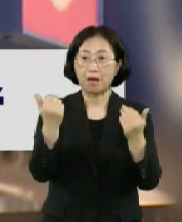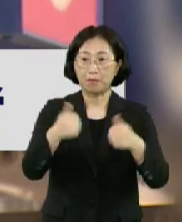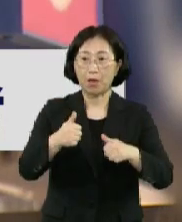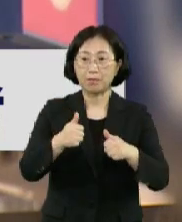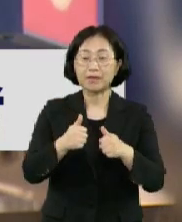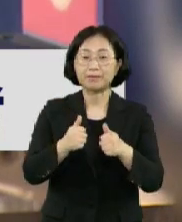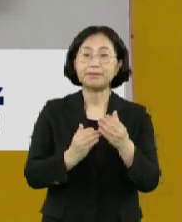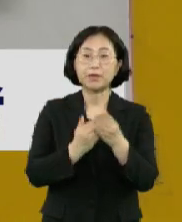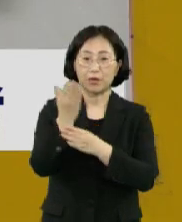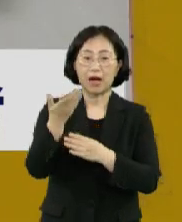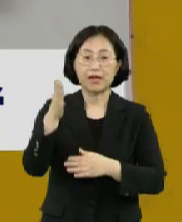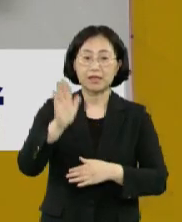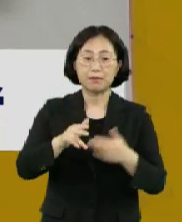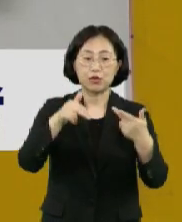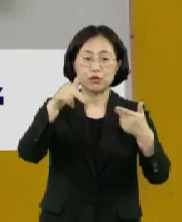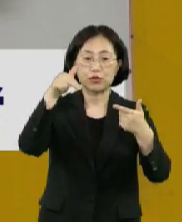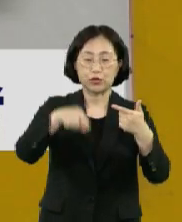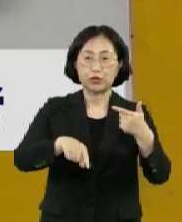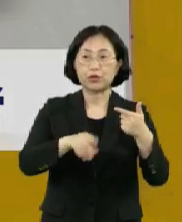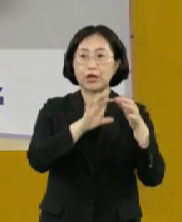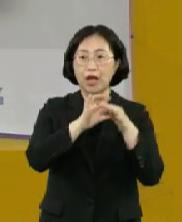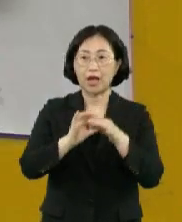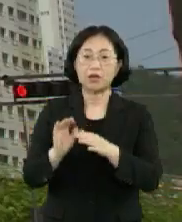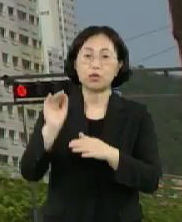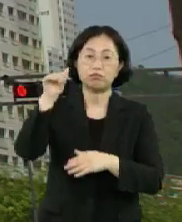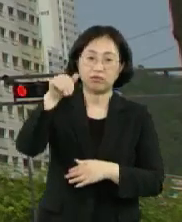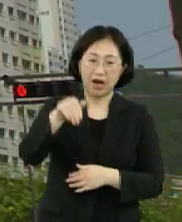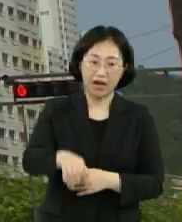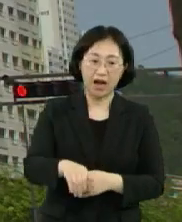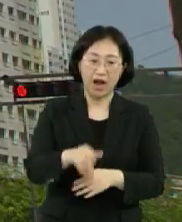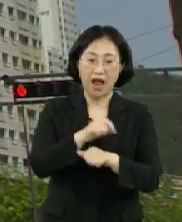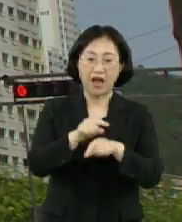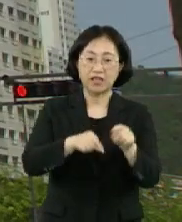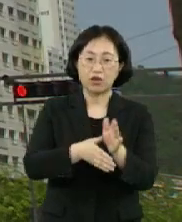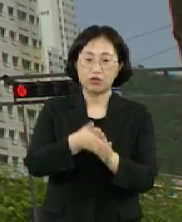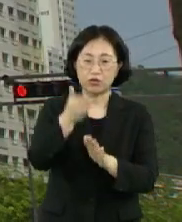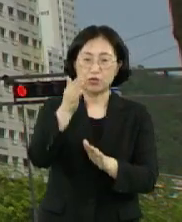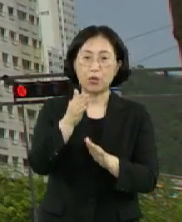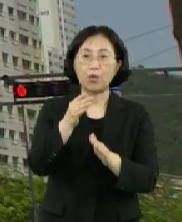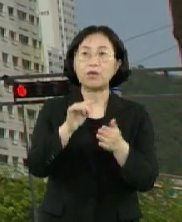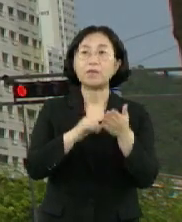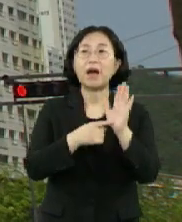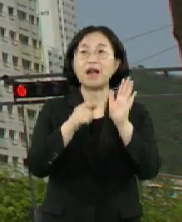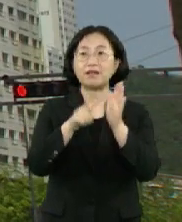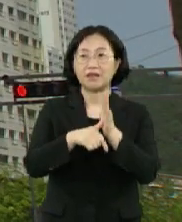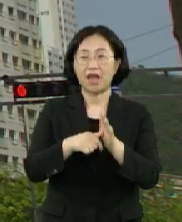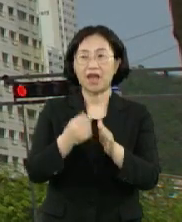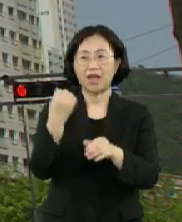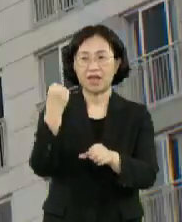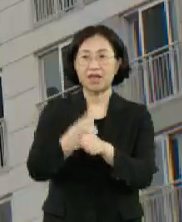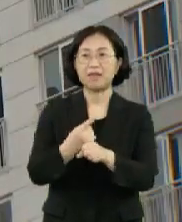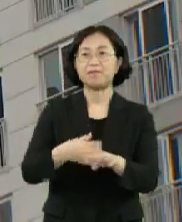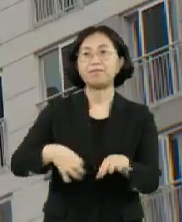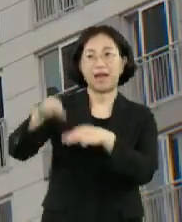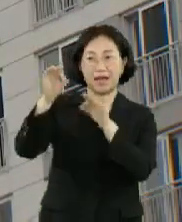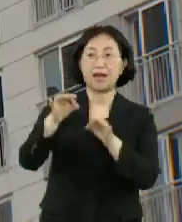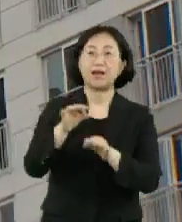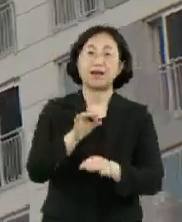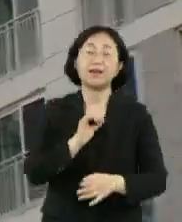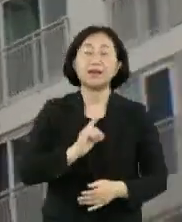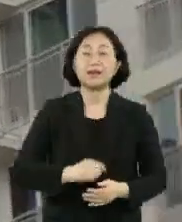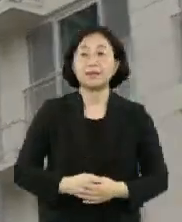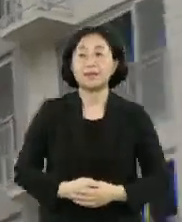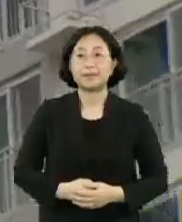상임위 통과에도 6주 연속 하락세를 이어가 이미 행정수도 이슈가 가격 상승에 반영됐다는 분석도